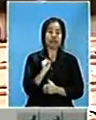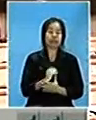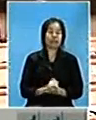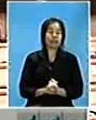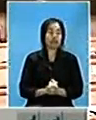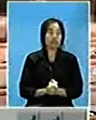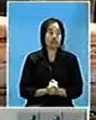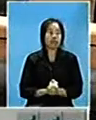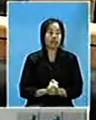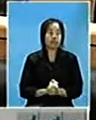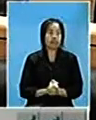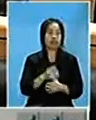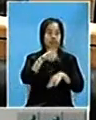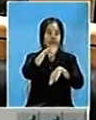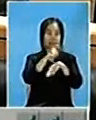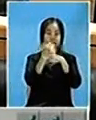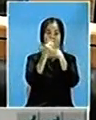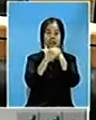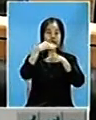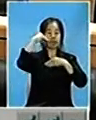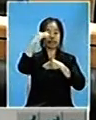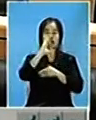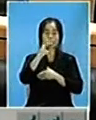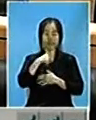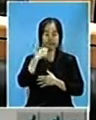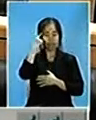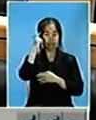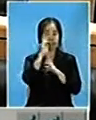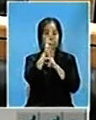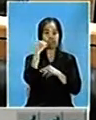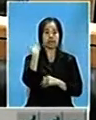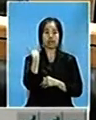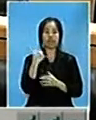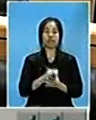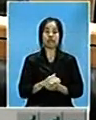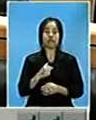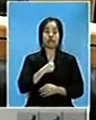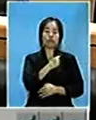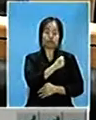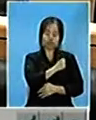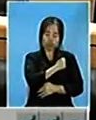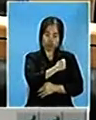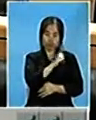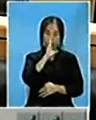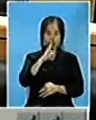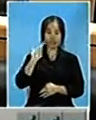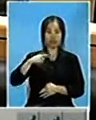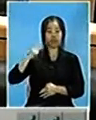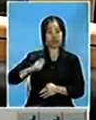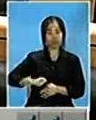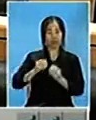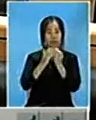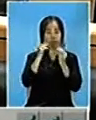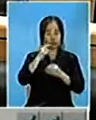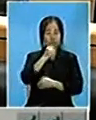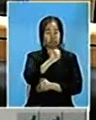ท่านประธานยิ้มท่านไม่ต้องเตือนผมพยายามระวังครับเพราะฉะนั้นความอดทนของศาลรัฐธรรมนูญหรือกระบวนการยุติธรรมต้องมีสูง